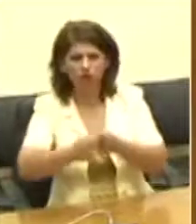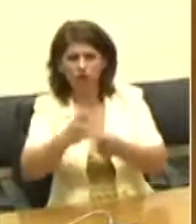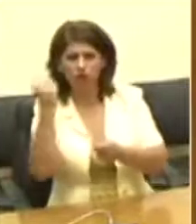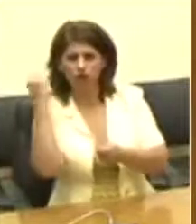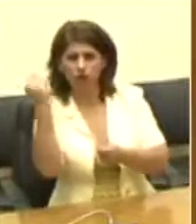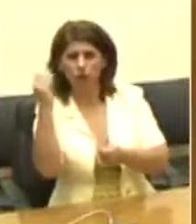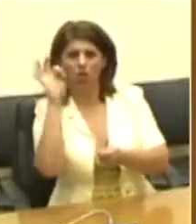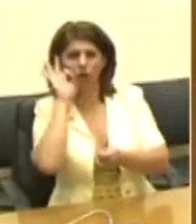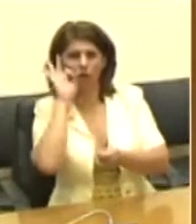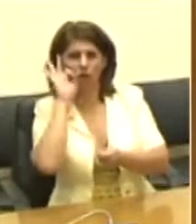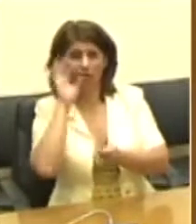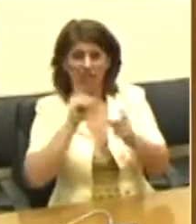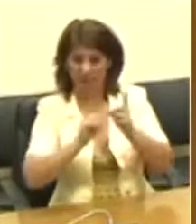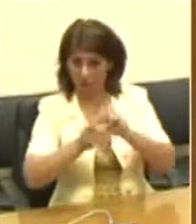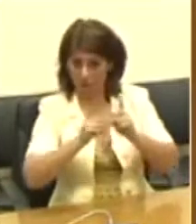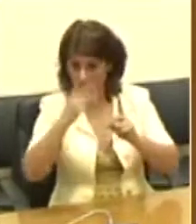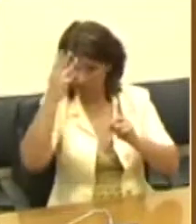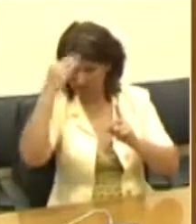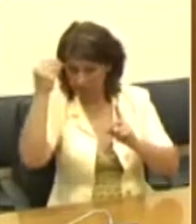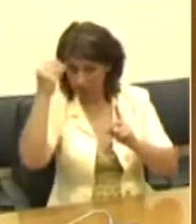Η συμφωνία Τσίπρα.